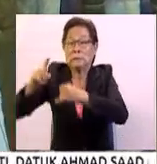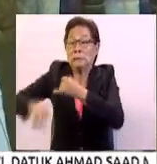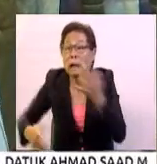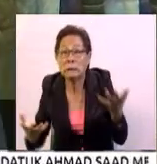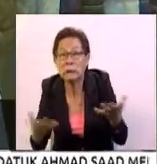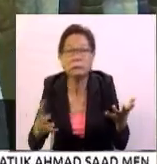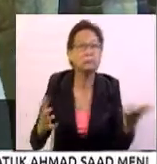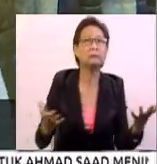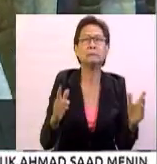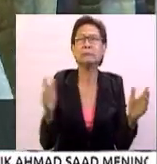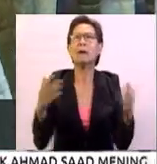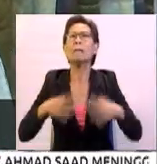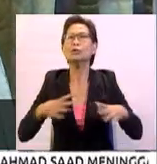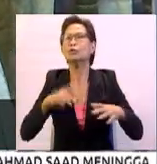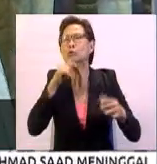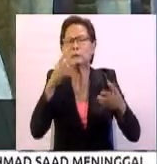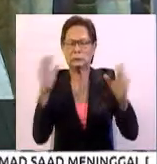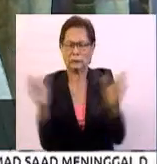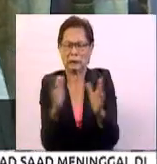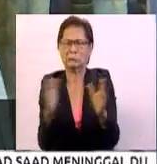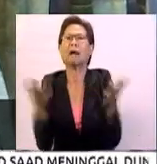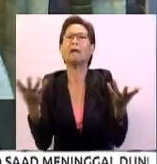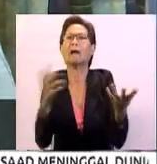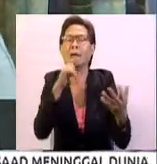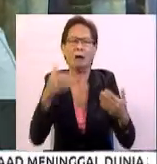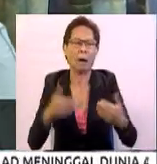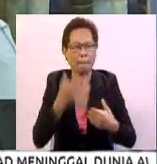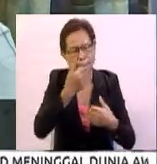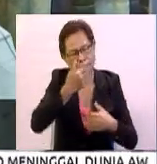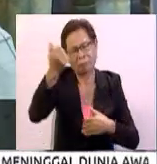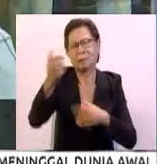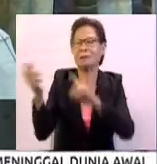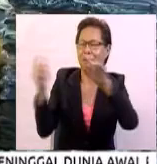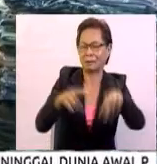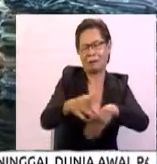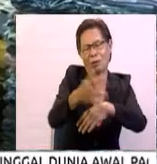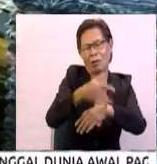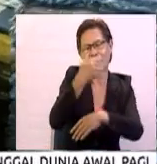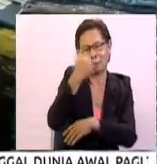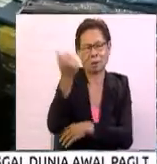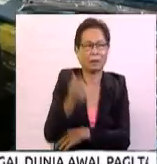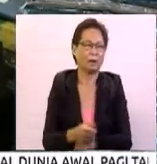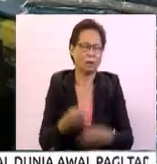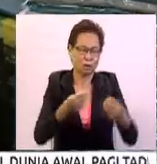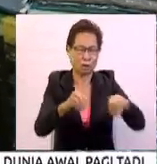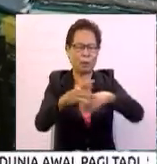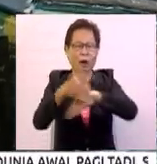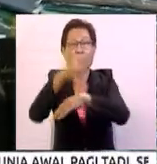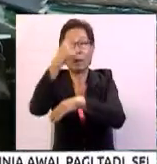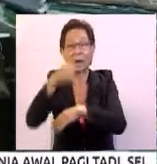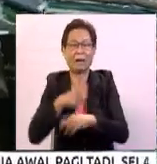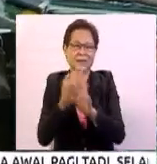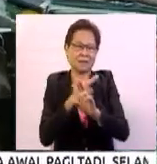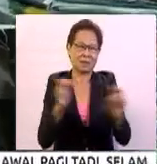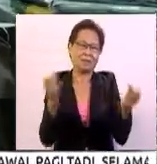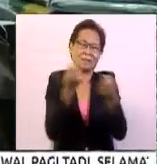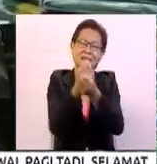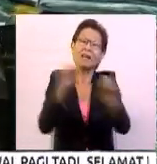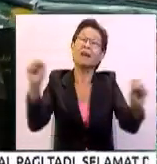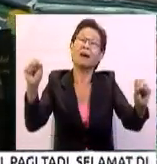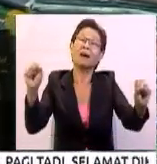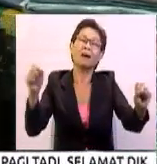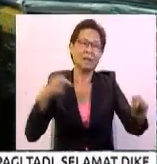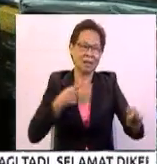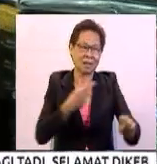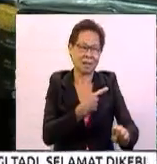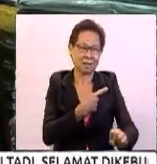tentu lagi murah, and then you have to face the crowd. So lebih baik datang lebih awal. Kelebihan shopping awal bagi saya persediaan lah, supaya